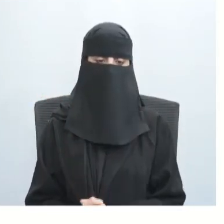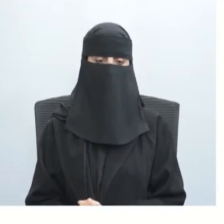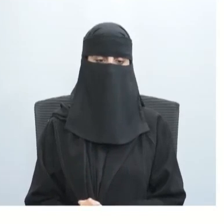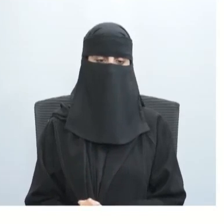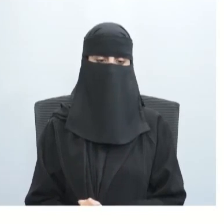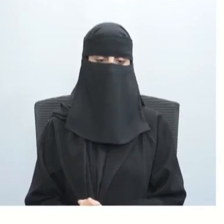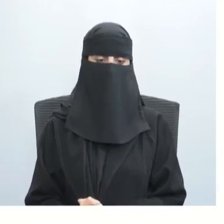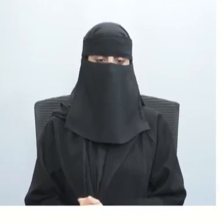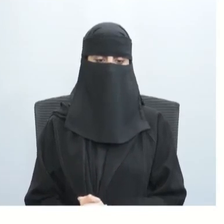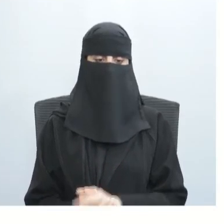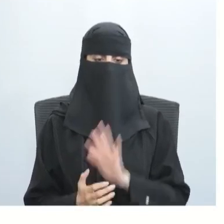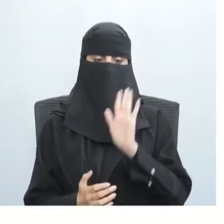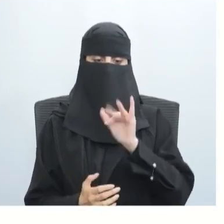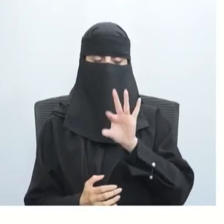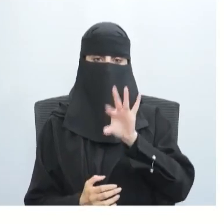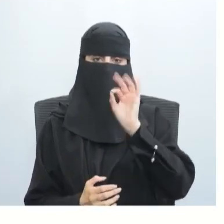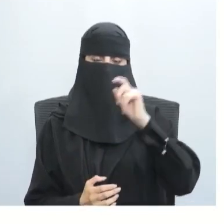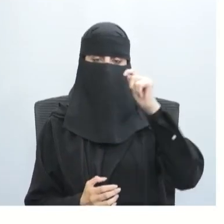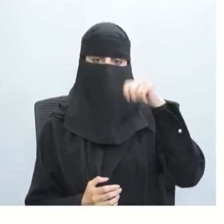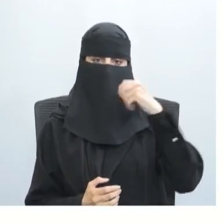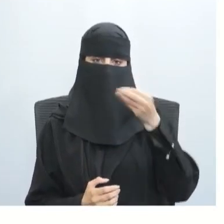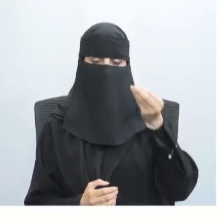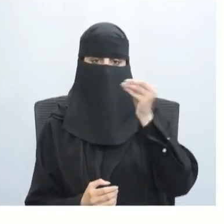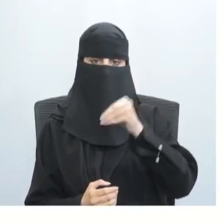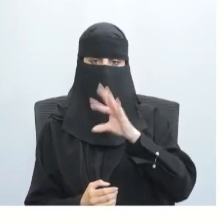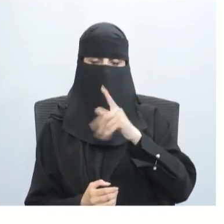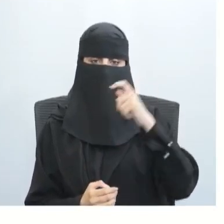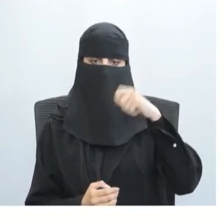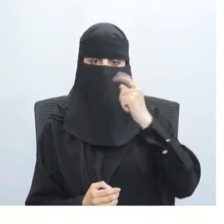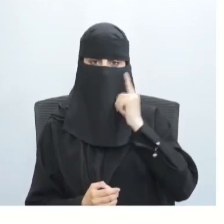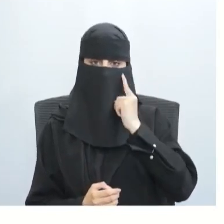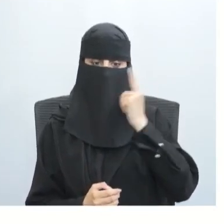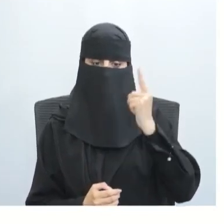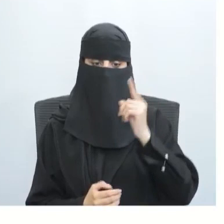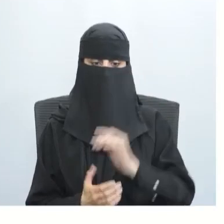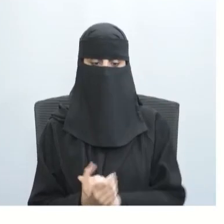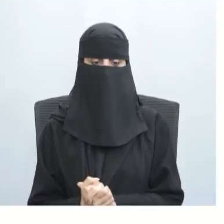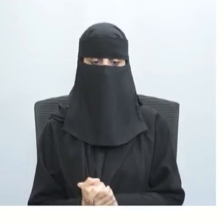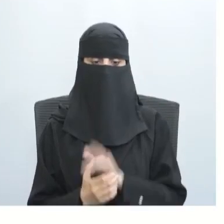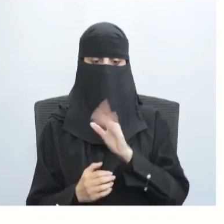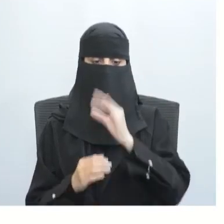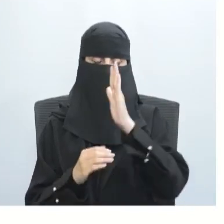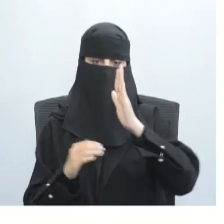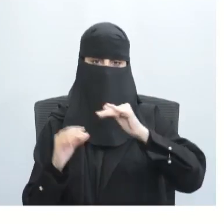او التعديل على ملاحظه الفيديو سماع صوت الفيديو هنا في ادوات